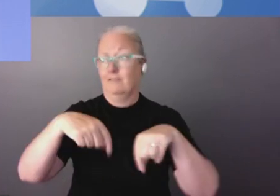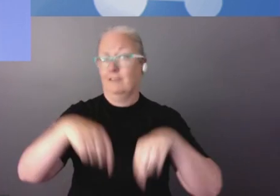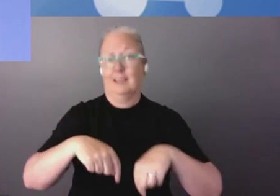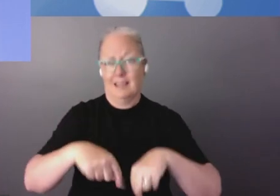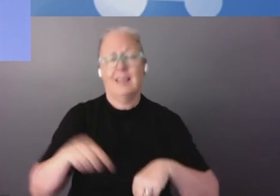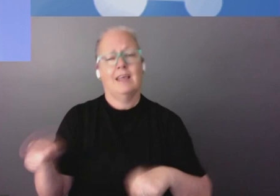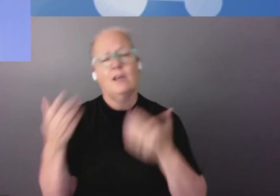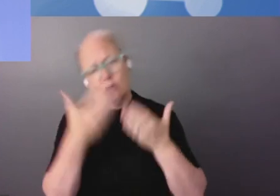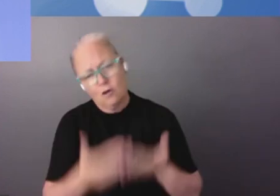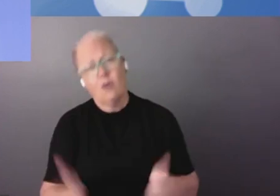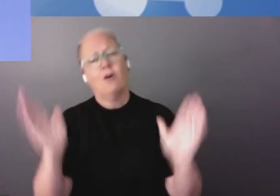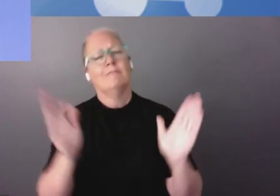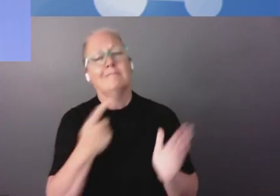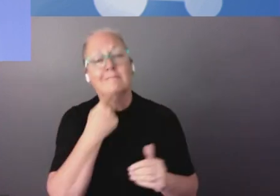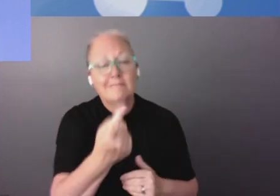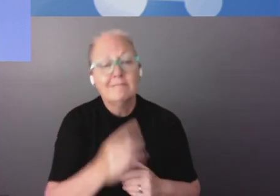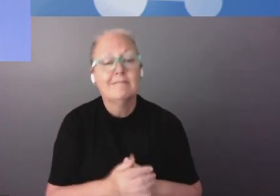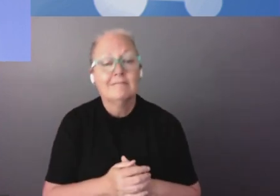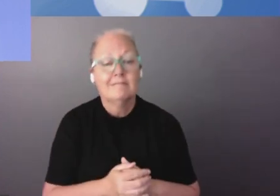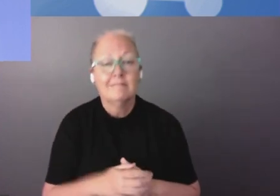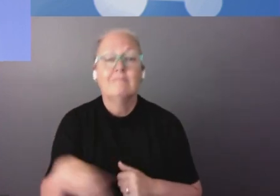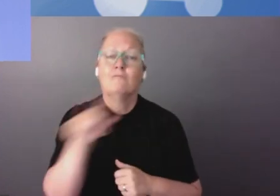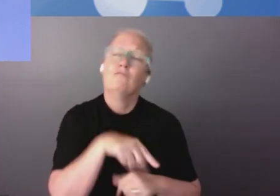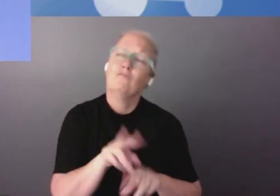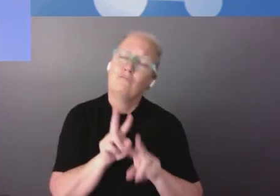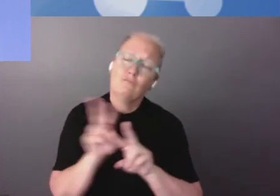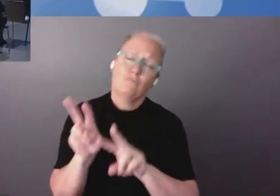miasta Katowice. Pan Marcin